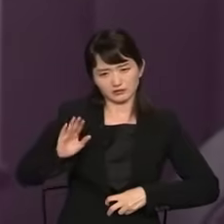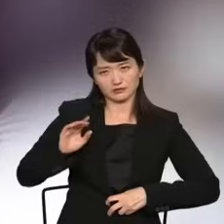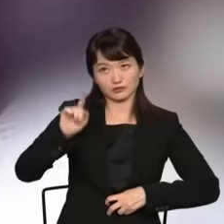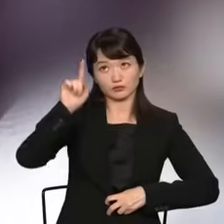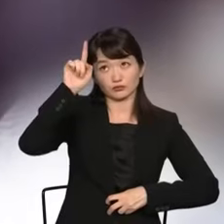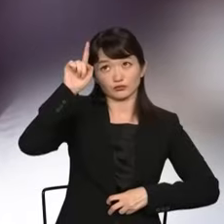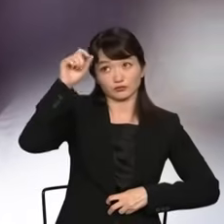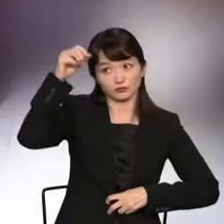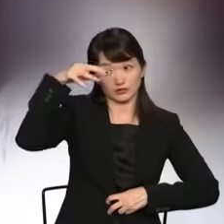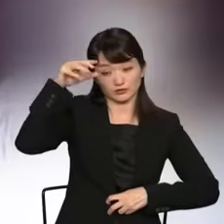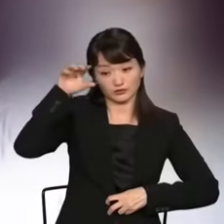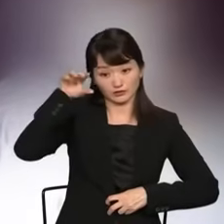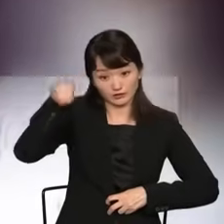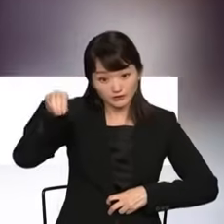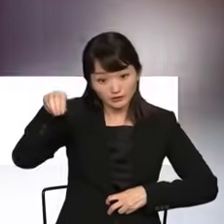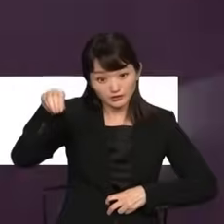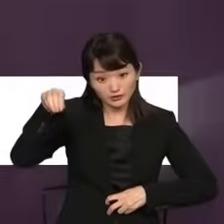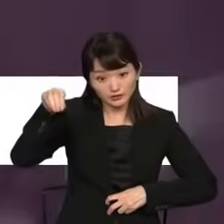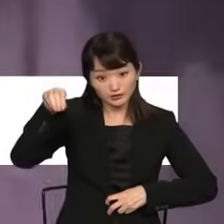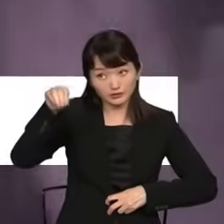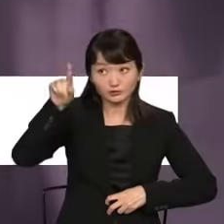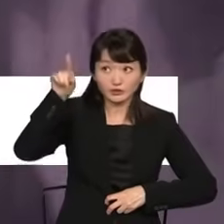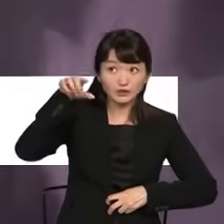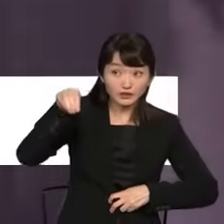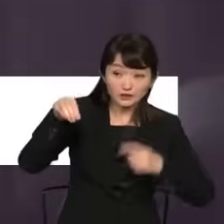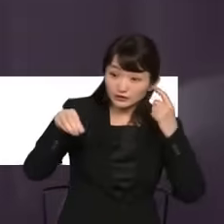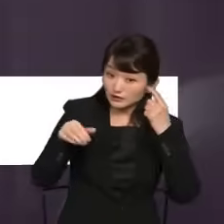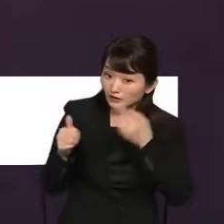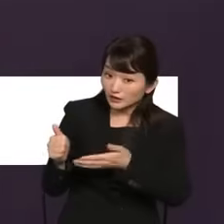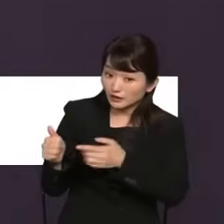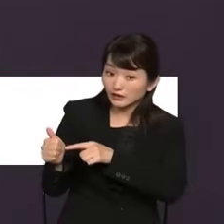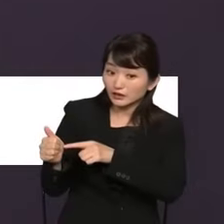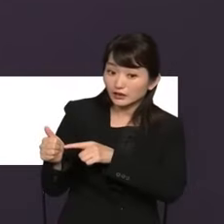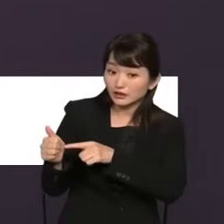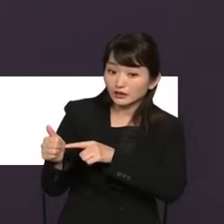합니다. 불 꺼드릴까요?